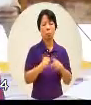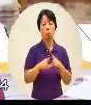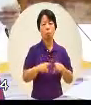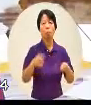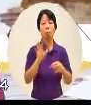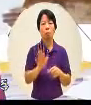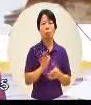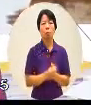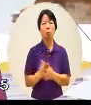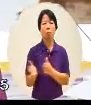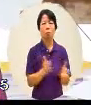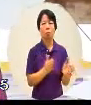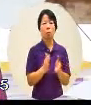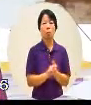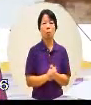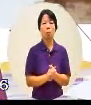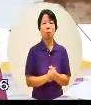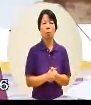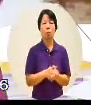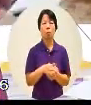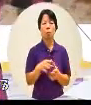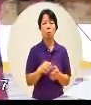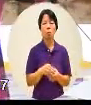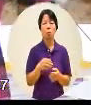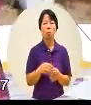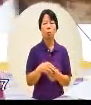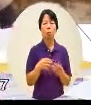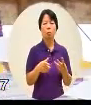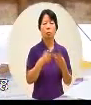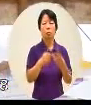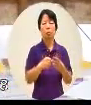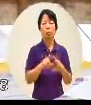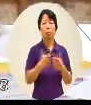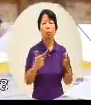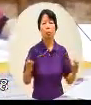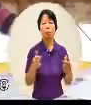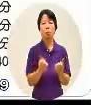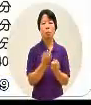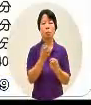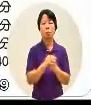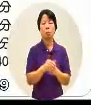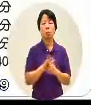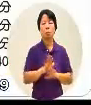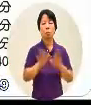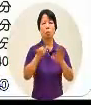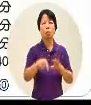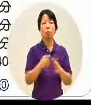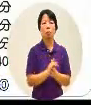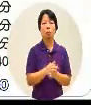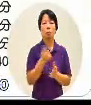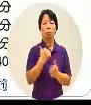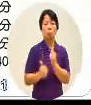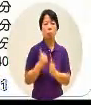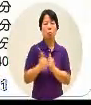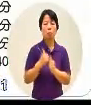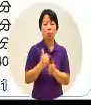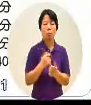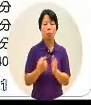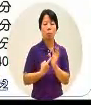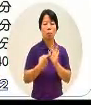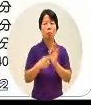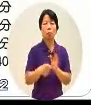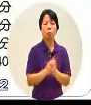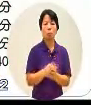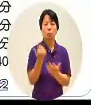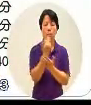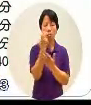来看哦，看这个。这个第三个多元发展，来，你的多元发展呢？竞赛表现啊，检